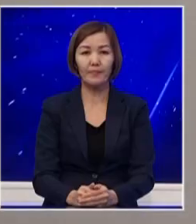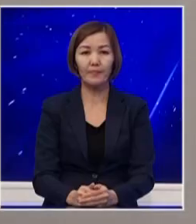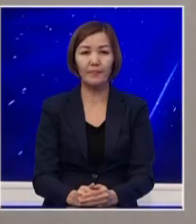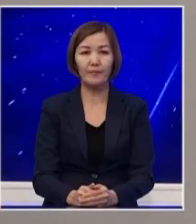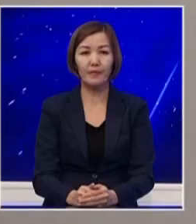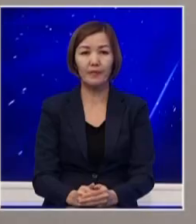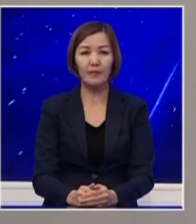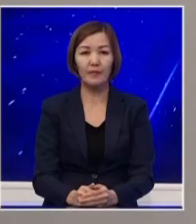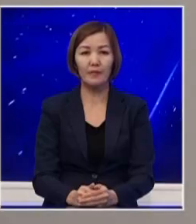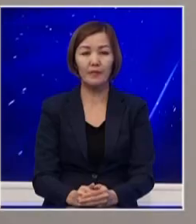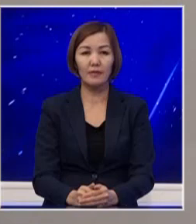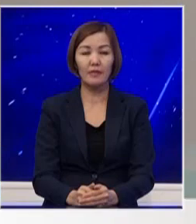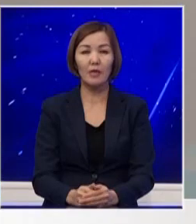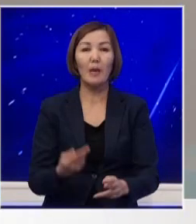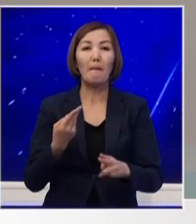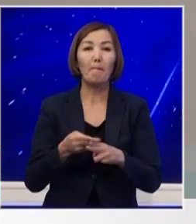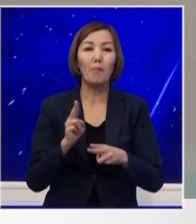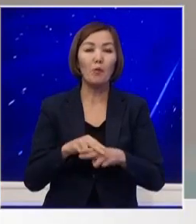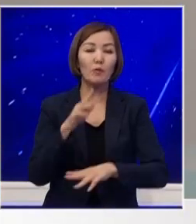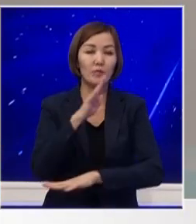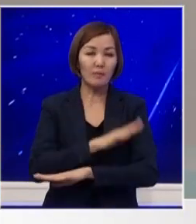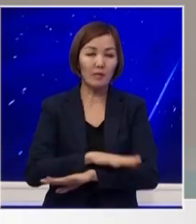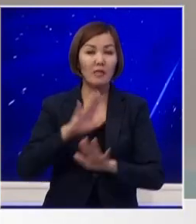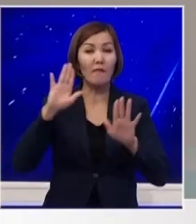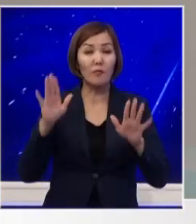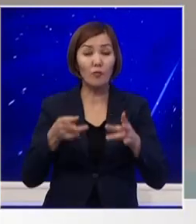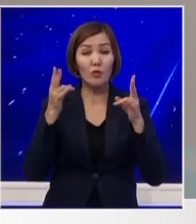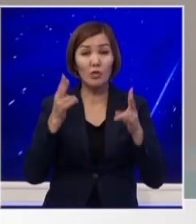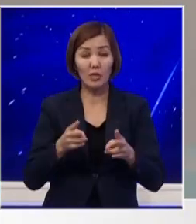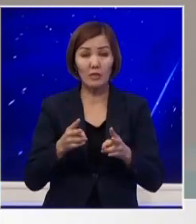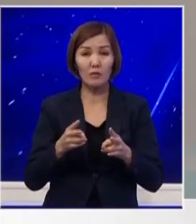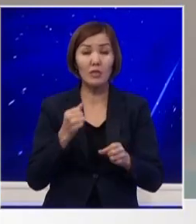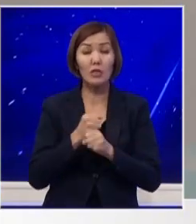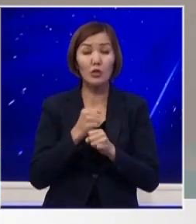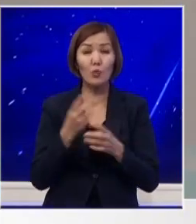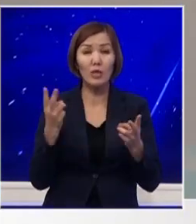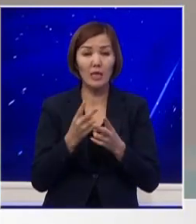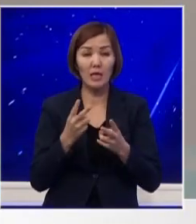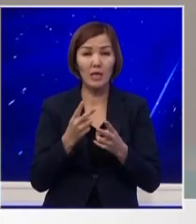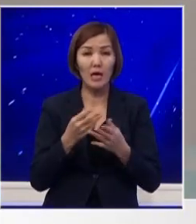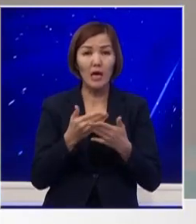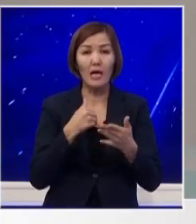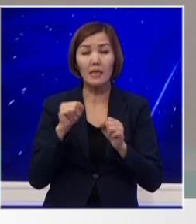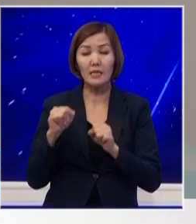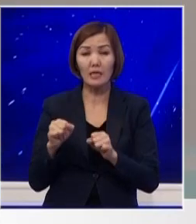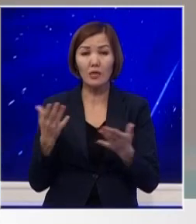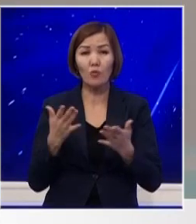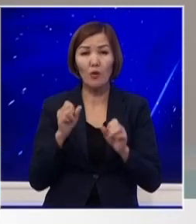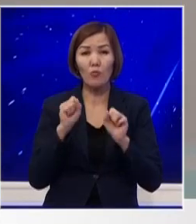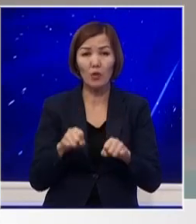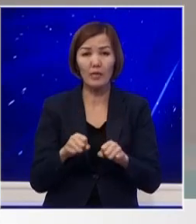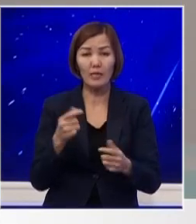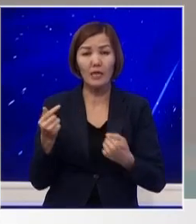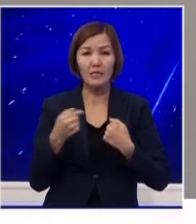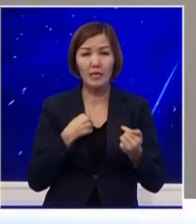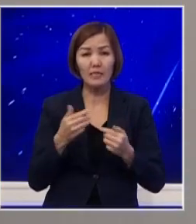Данный тренинг проводится. Бұл семинарда айтып келмейтін апат орнала қалған жағдайда кім не істеу керек? Келеңсіздіктің алдын ала қалай сақтануға болады? Зардап